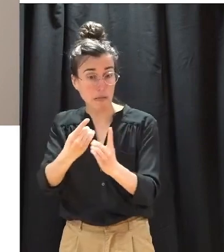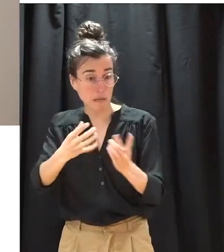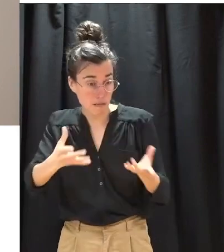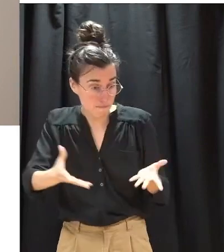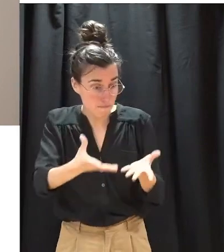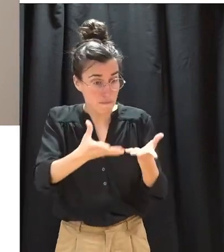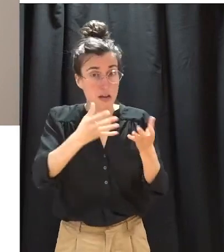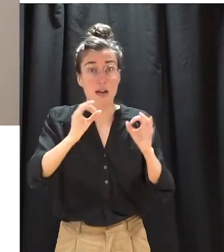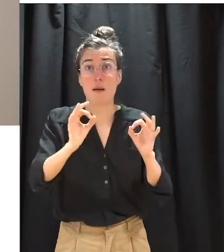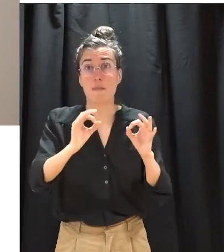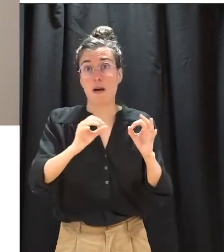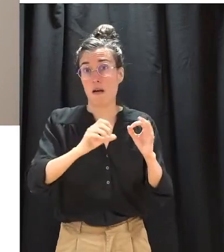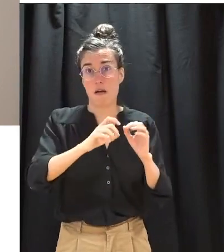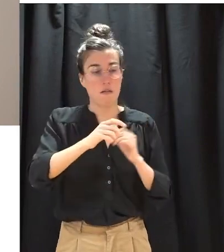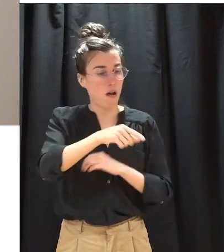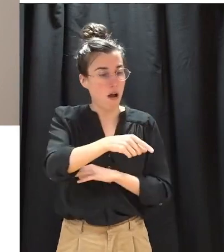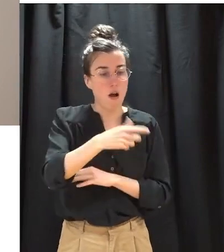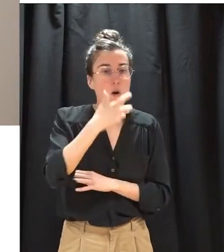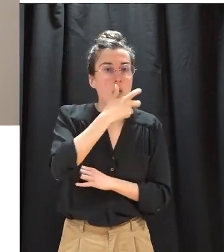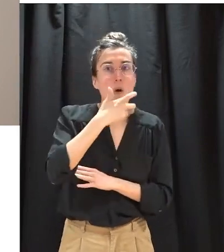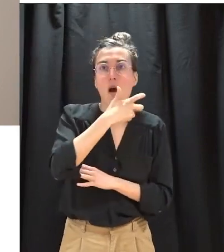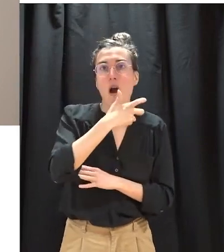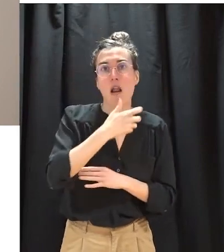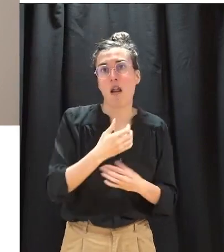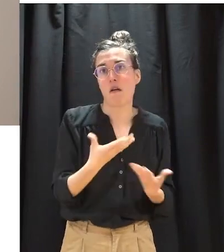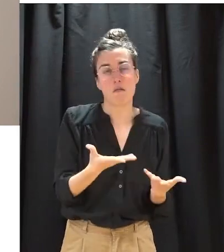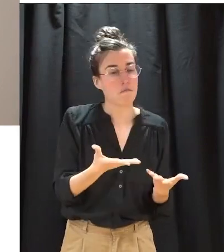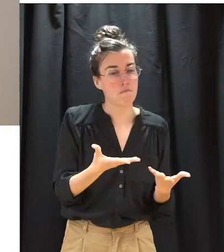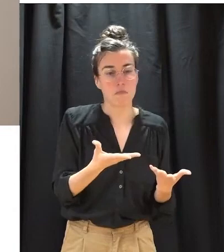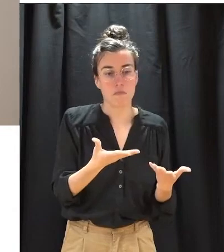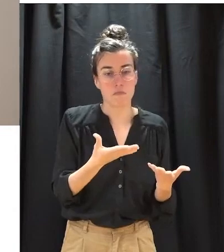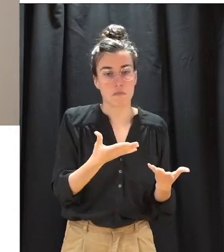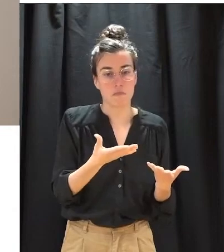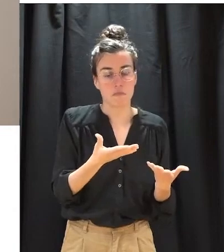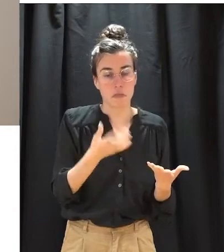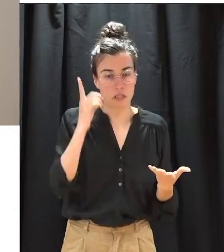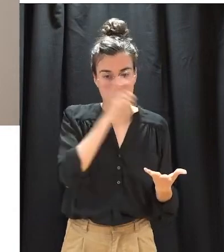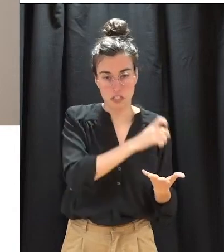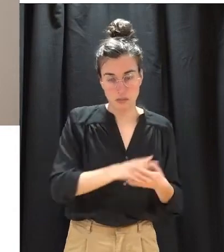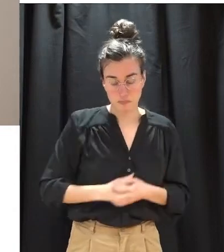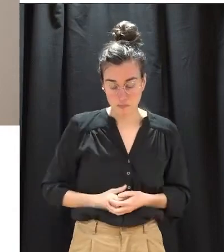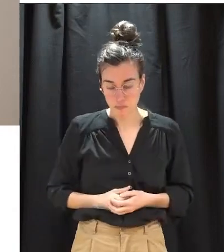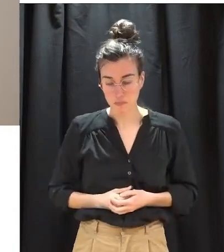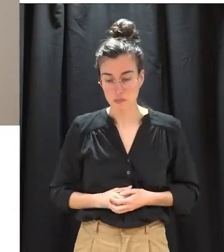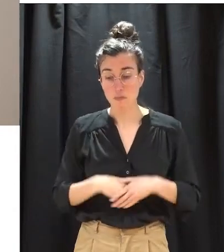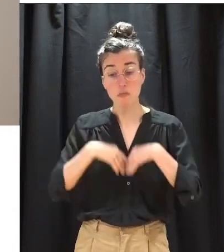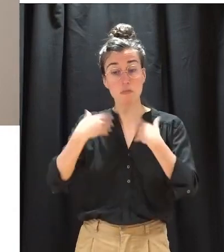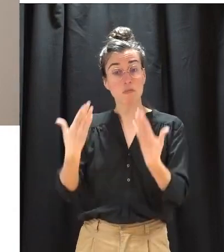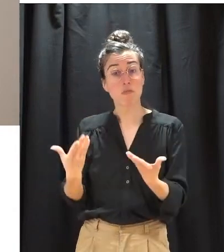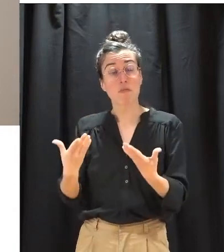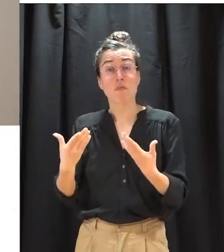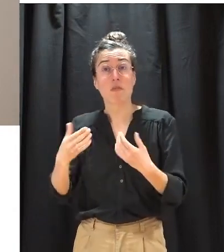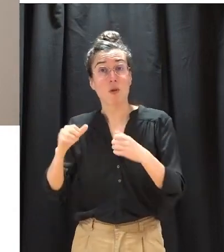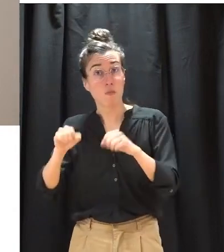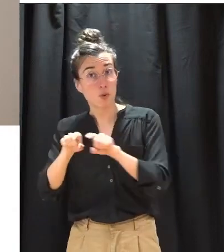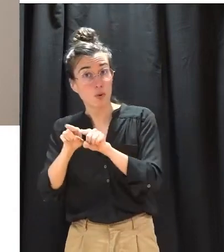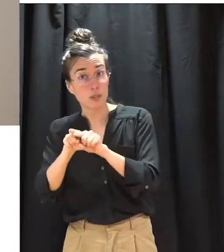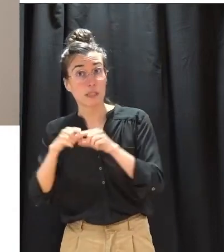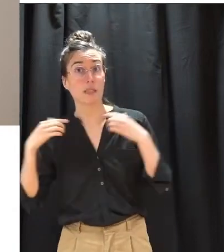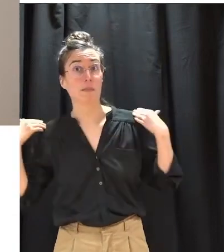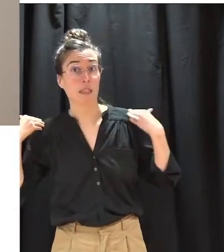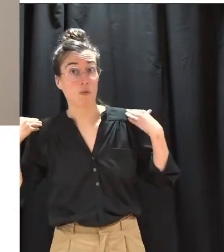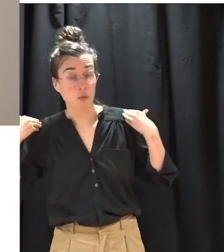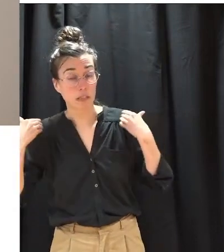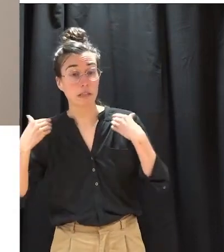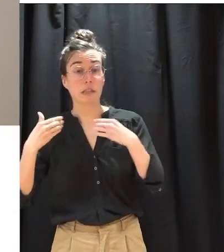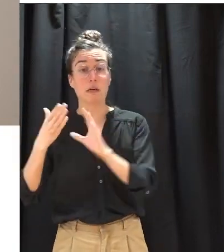ce langage oral. Et puis si on remarque qu'il y a des soucis, après on peut orienter ces enfants soit vers un psychomotricien, soit vers un psychologue, parce que c'est